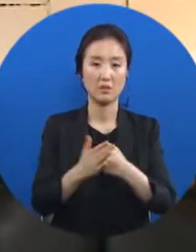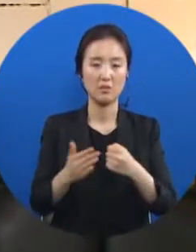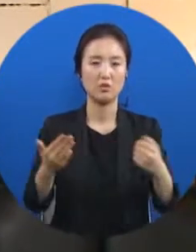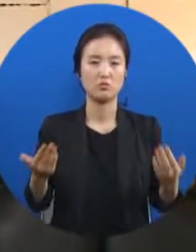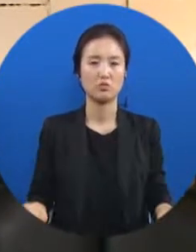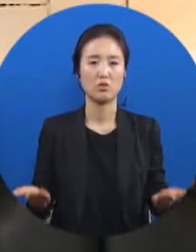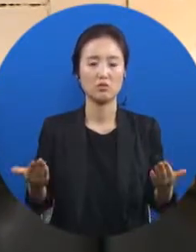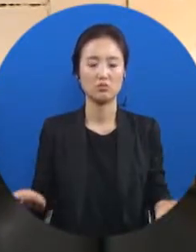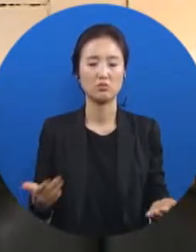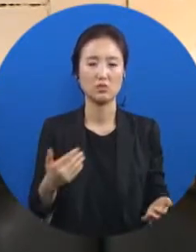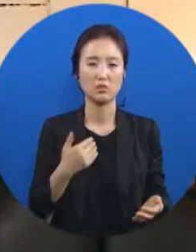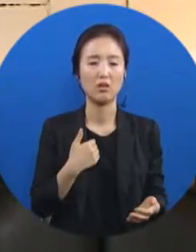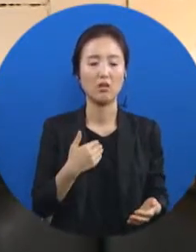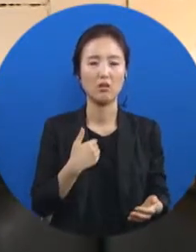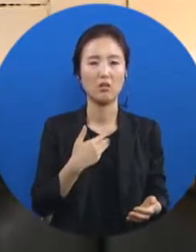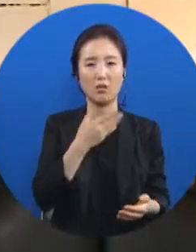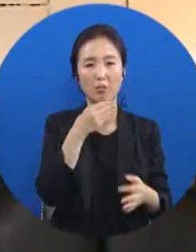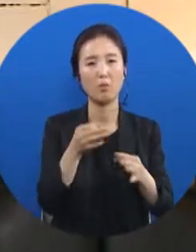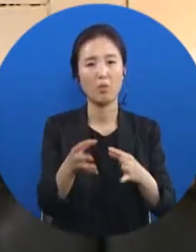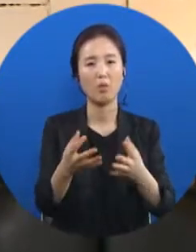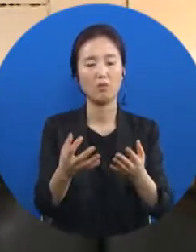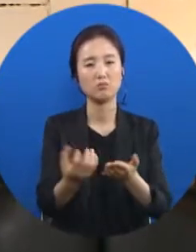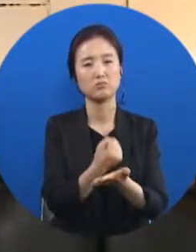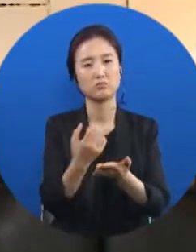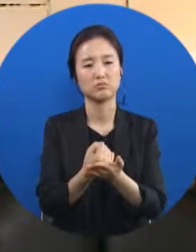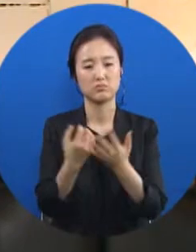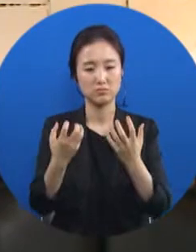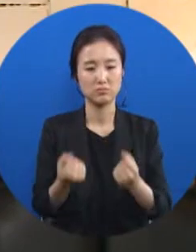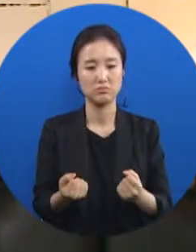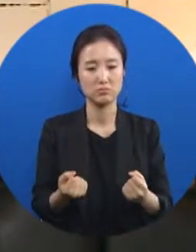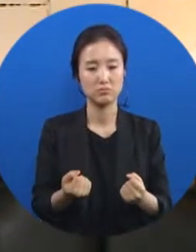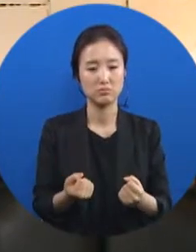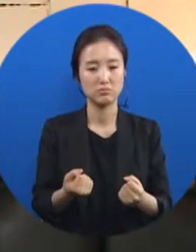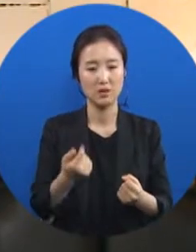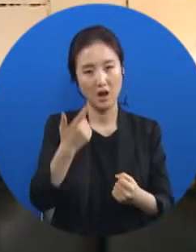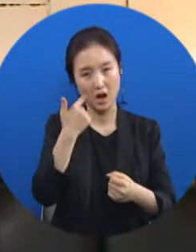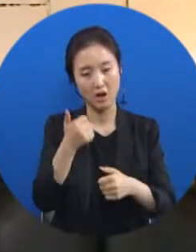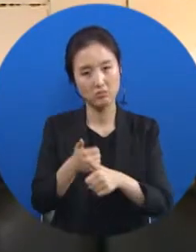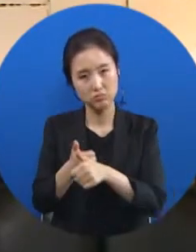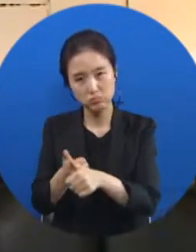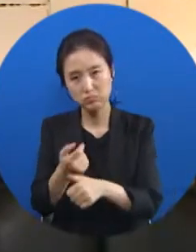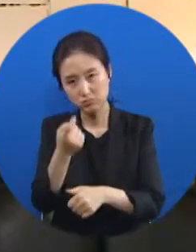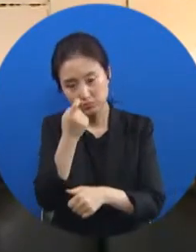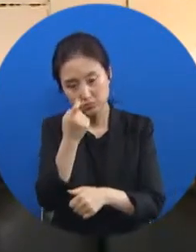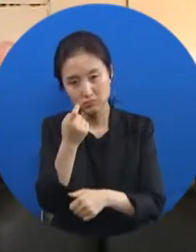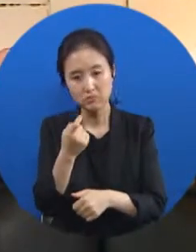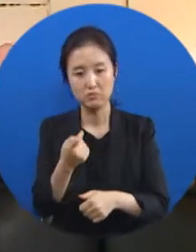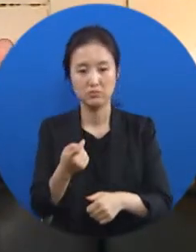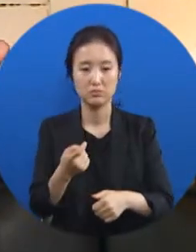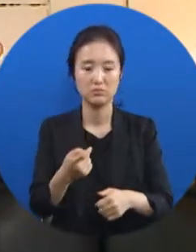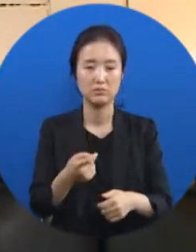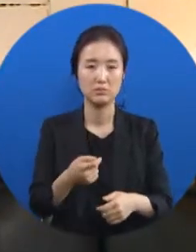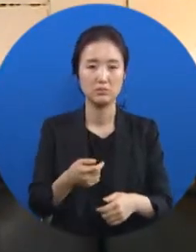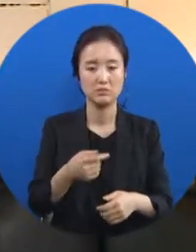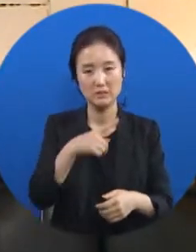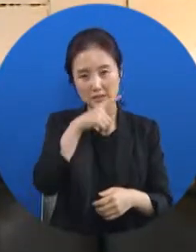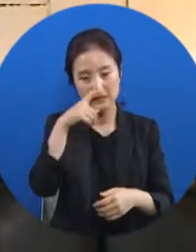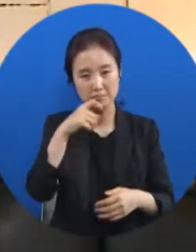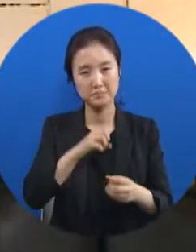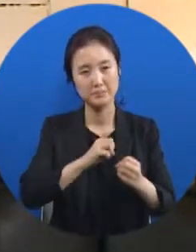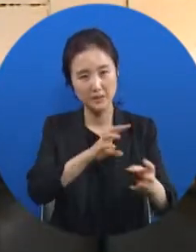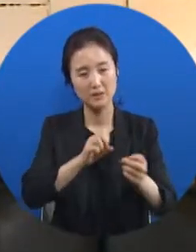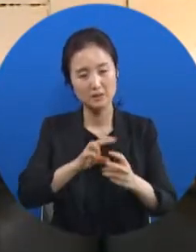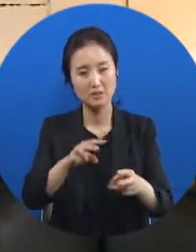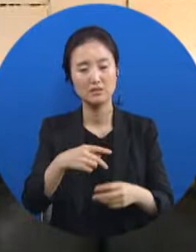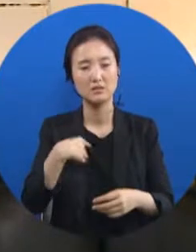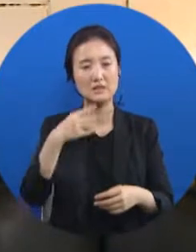네. 왜냐하면 저 미장 디모데도 오래 했죠. 아버지 따라다니면서 짜장면 배달. 예? 뭐 도가 텄죠. 예, 이런 거는 기가